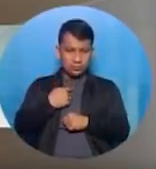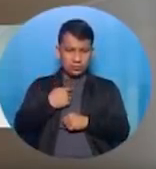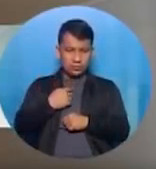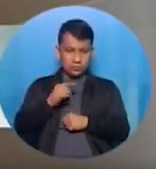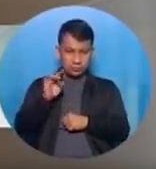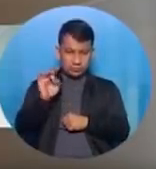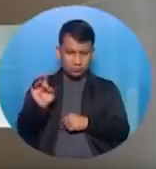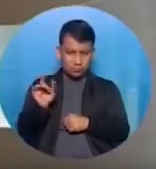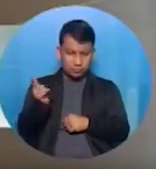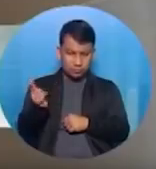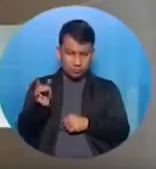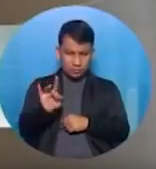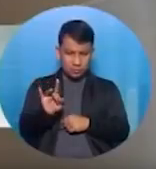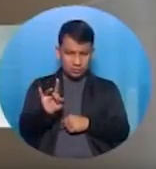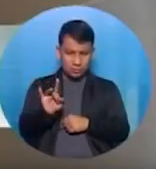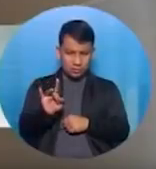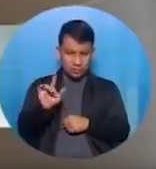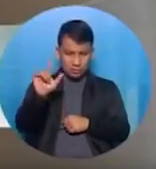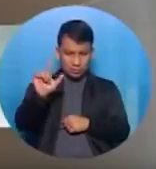8, magbaba.